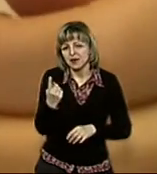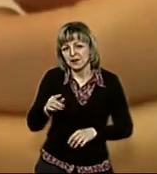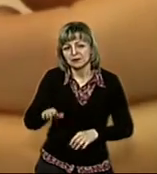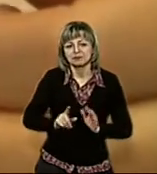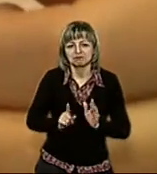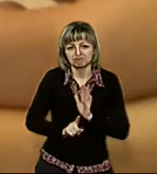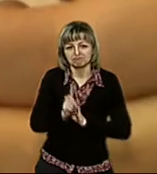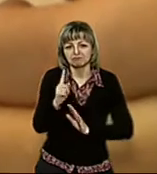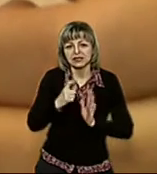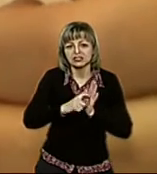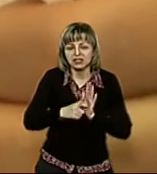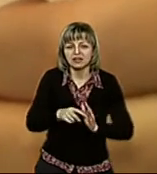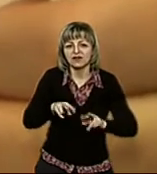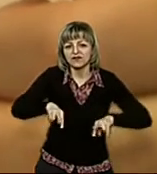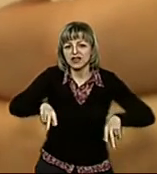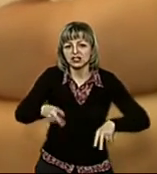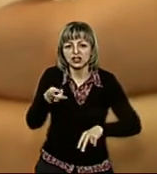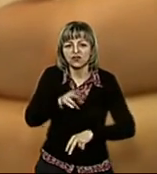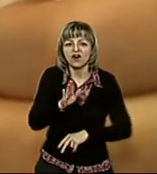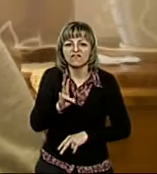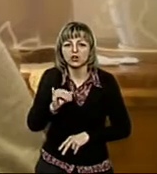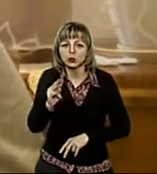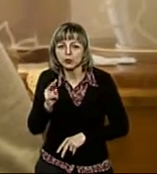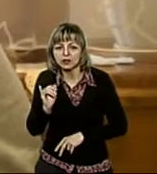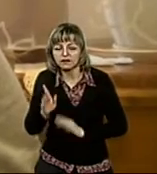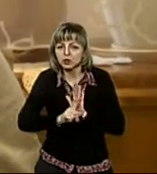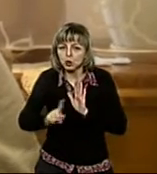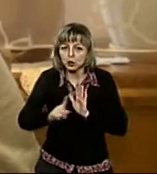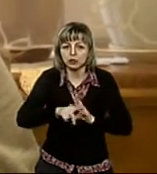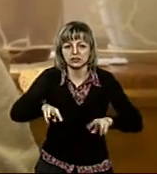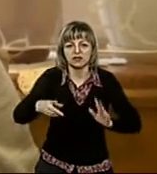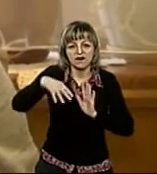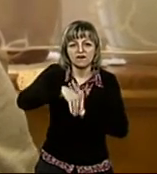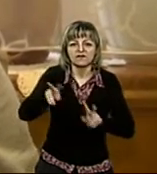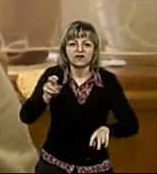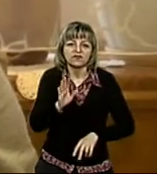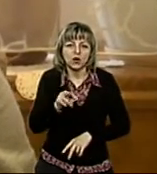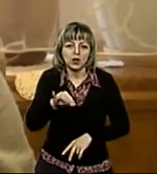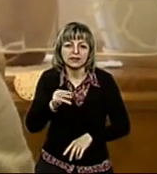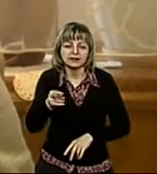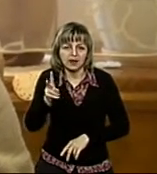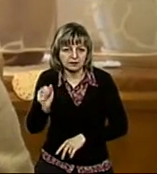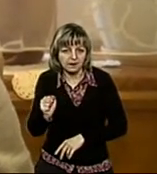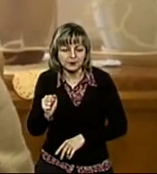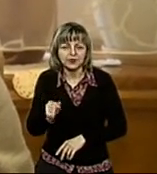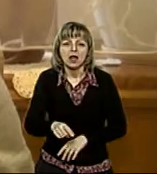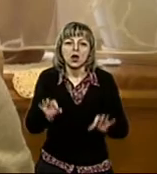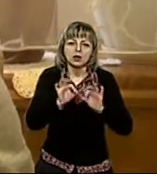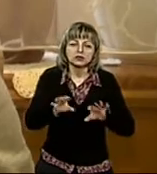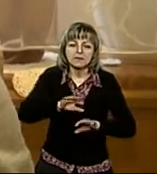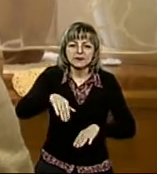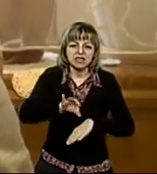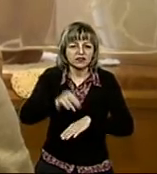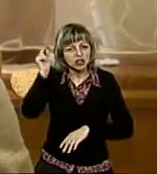клас. На танці у мене двоє внуків ходить, танцюють волиняночці, і Роман, і Софійка. Говорить, після